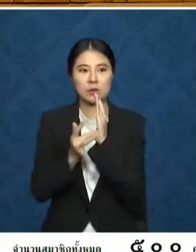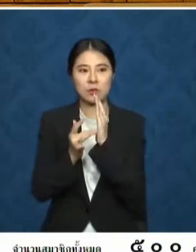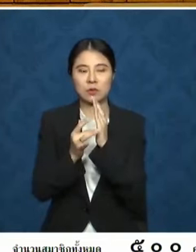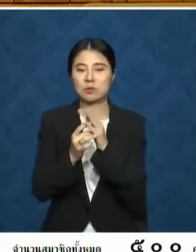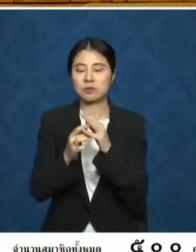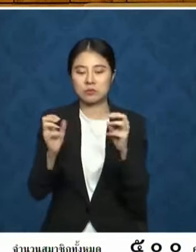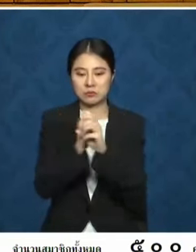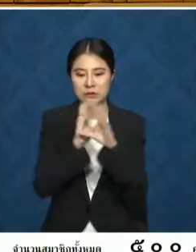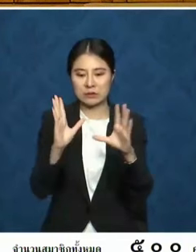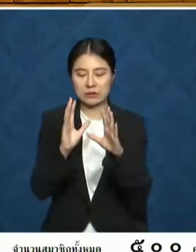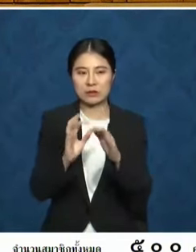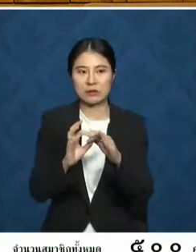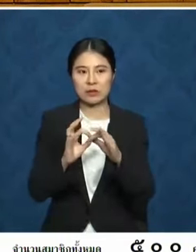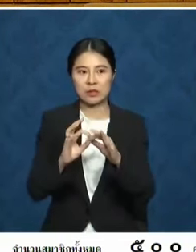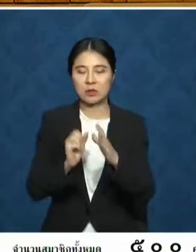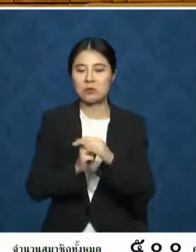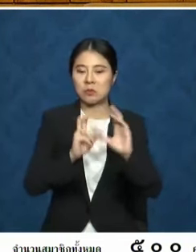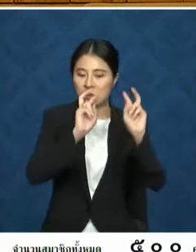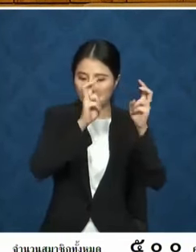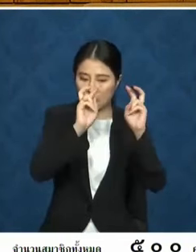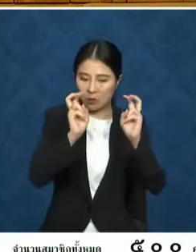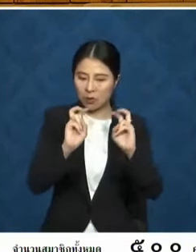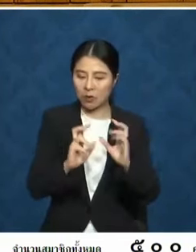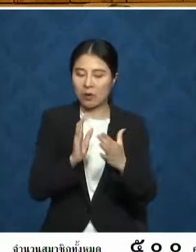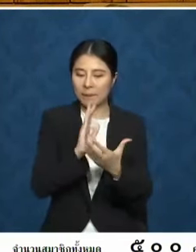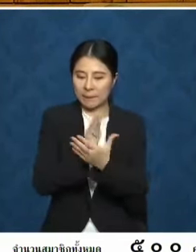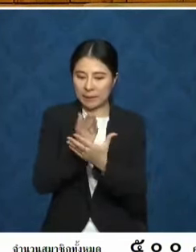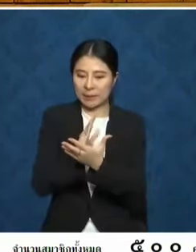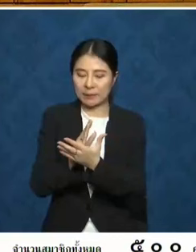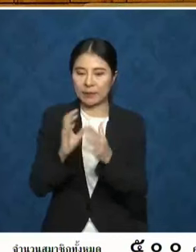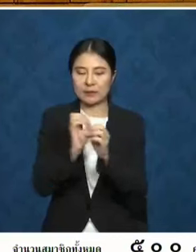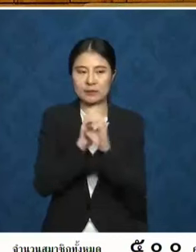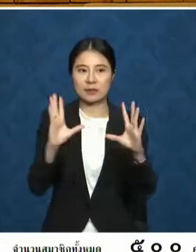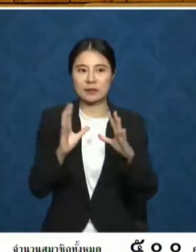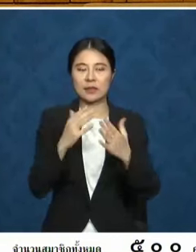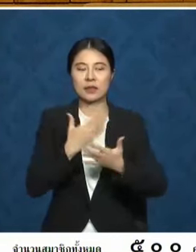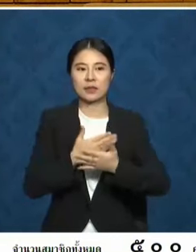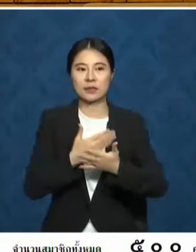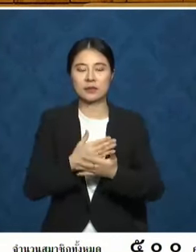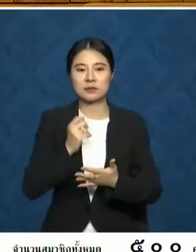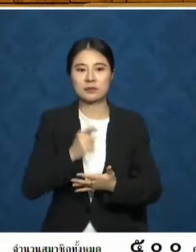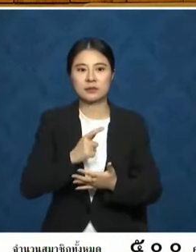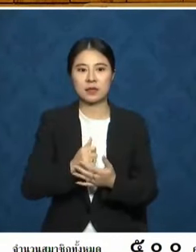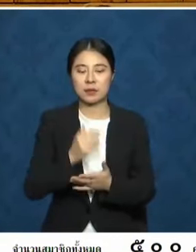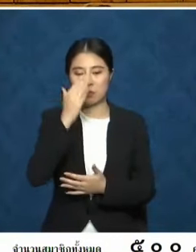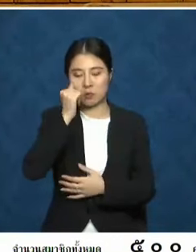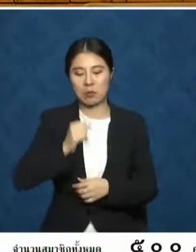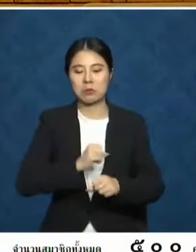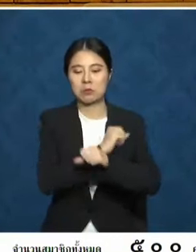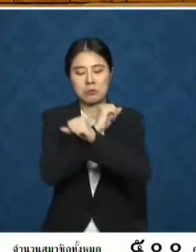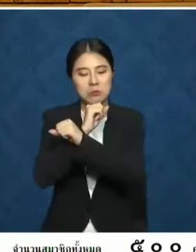urgency ของแต่ละเรื่องมากขึ้นที่ขนาดกันไปคอค่าใช้ใจที่เกิดขึ้เพื่อป้องการ